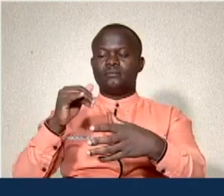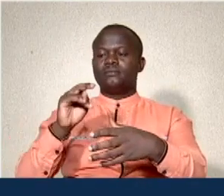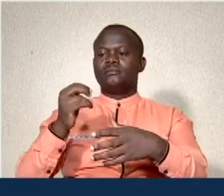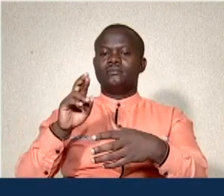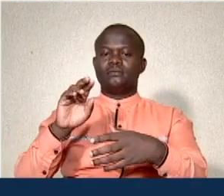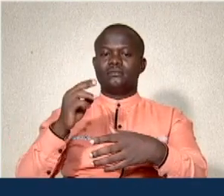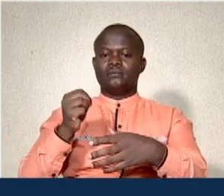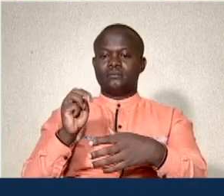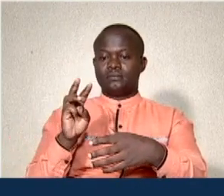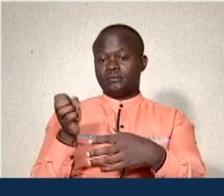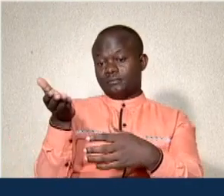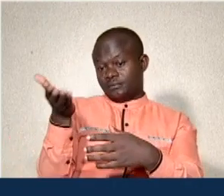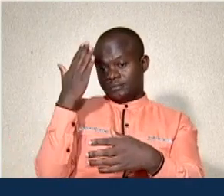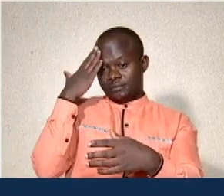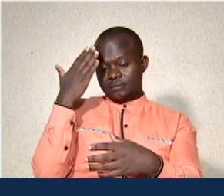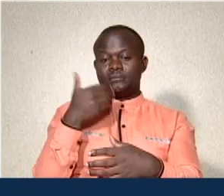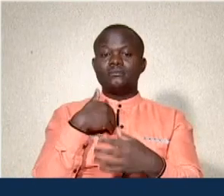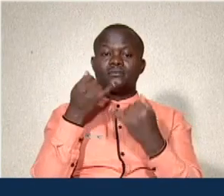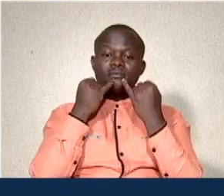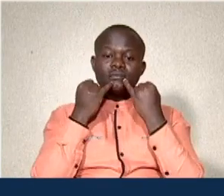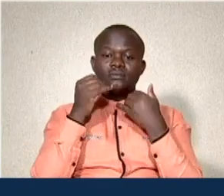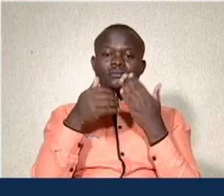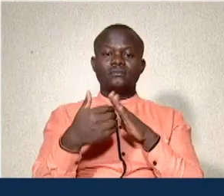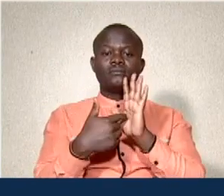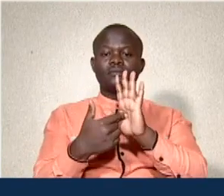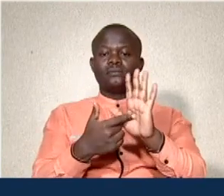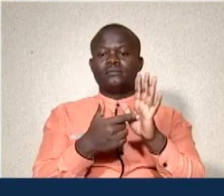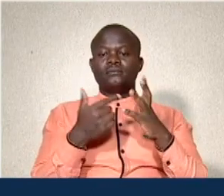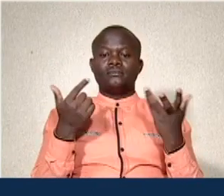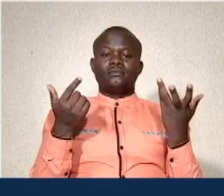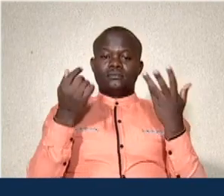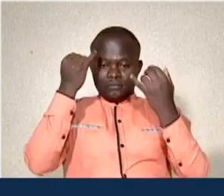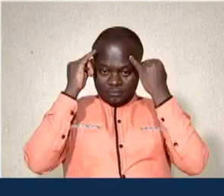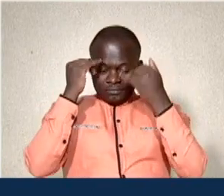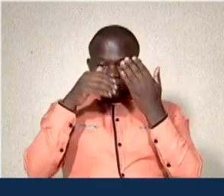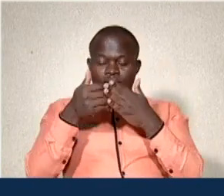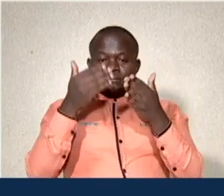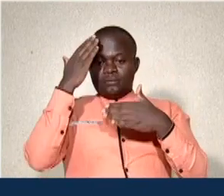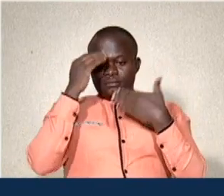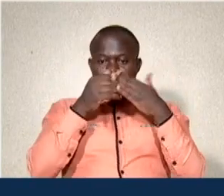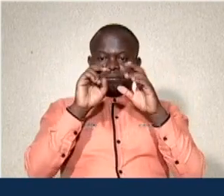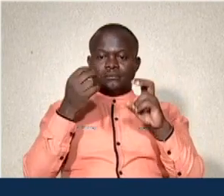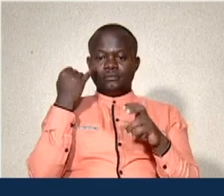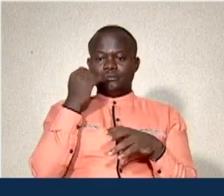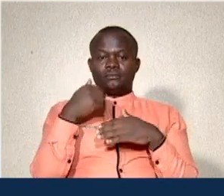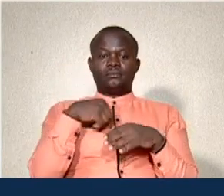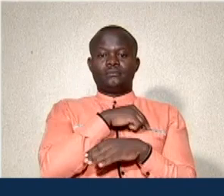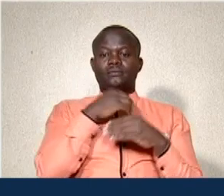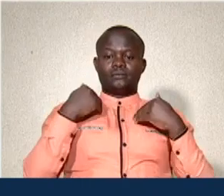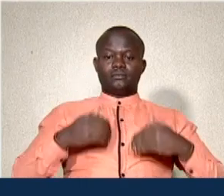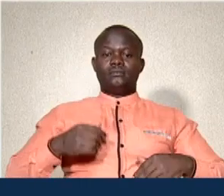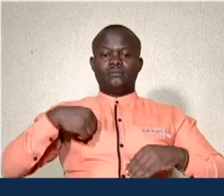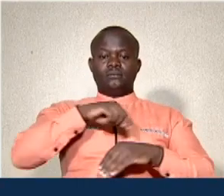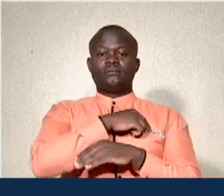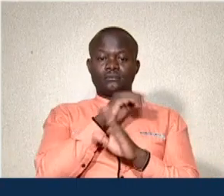witwa Makembero hari ayo makuru bari bayafite. Bigaragare rero yuko ingengabitekerezo ihari, kuko niba abantu bafata imibiri y'abacitse ku